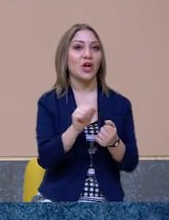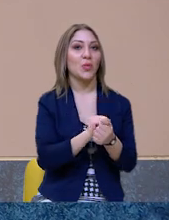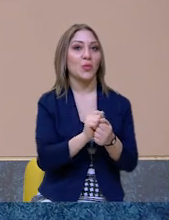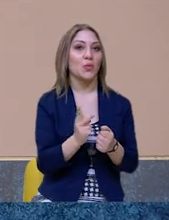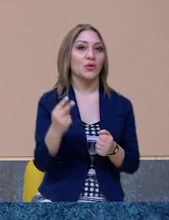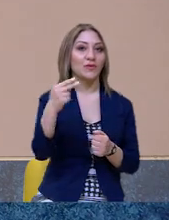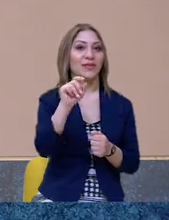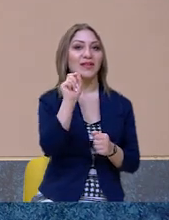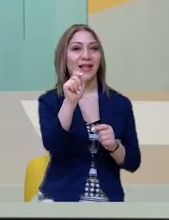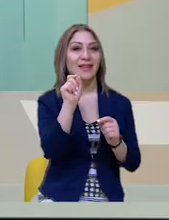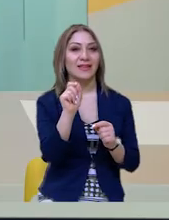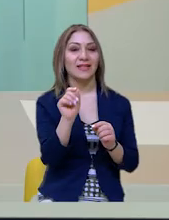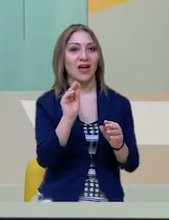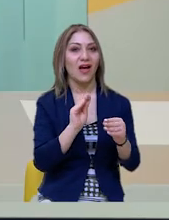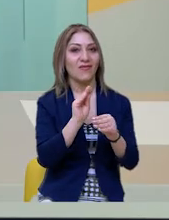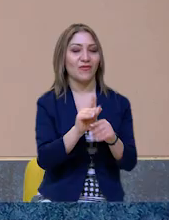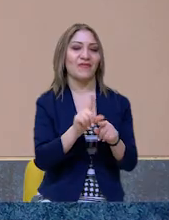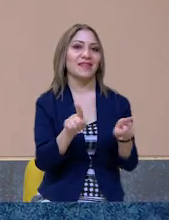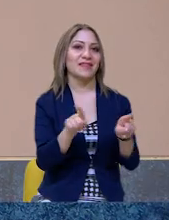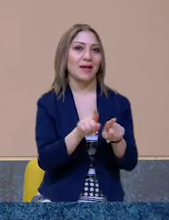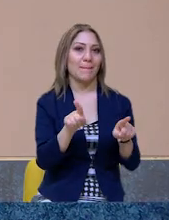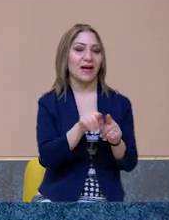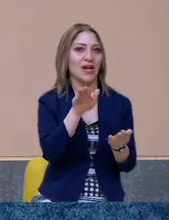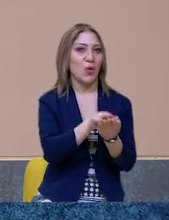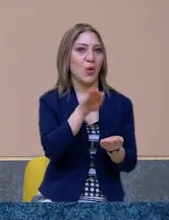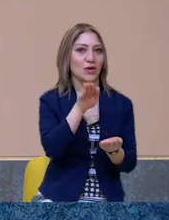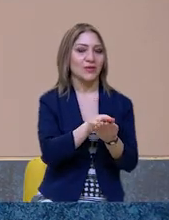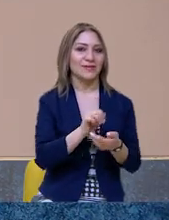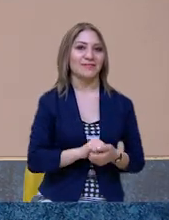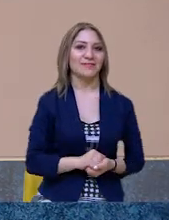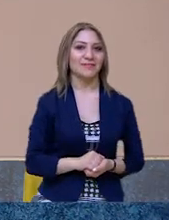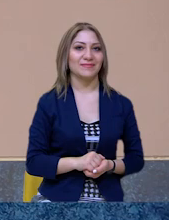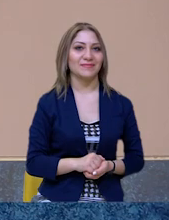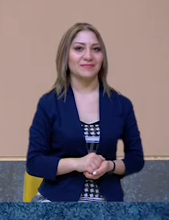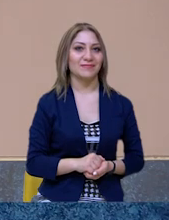քանի կետիկ կավելացնենք, որ ավելի նման լինի կոկորդիլոսի։